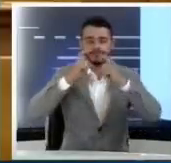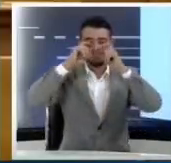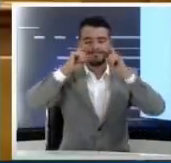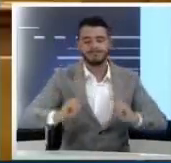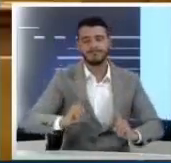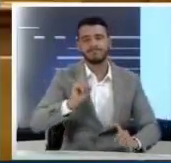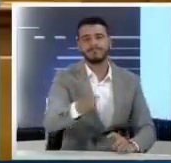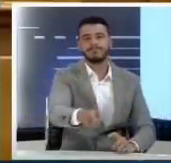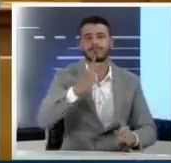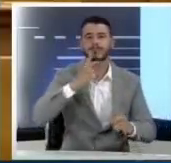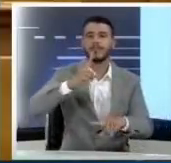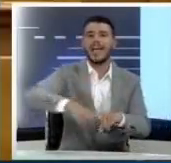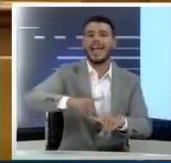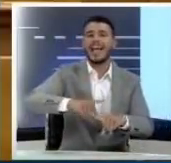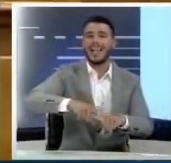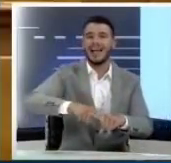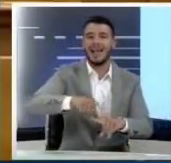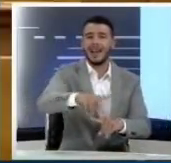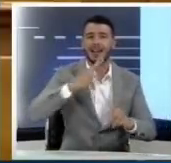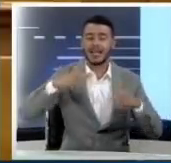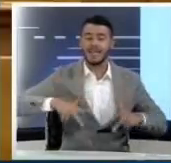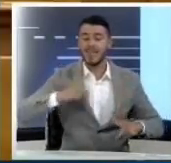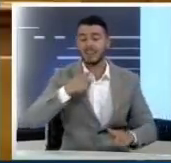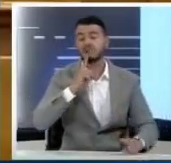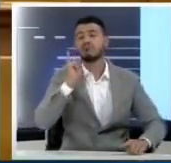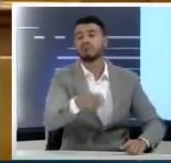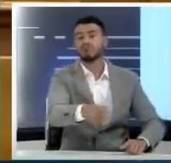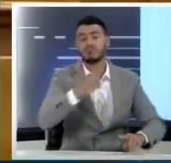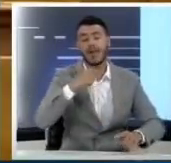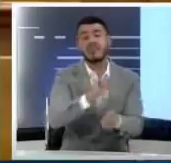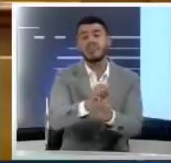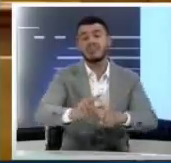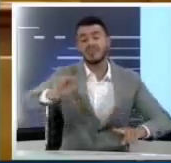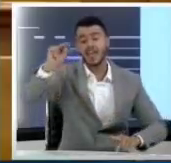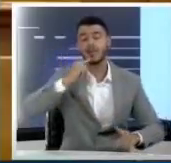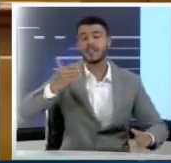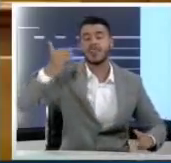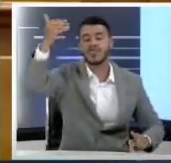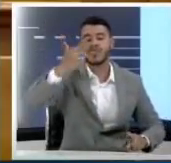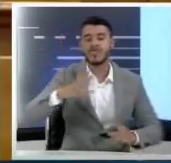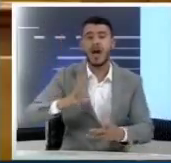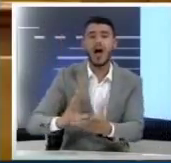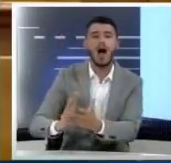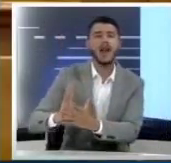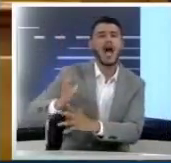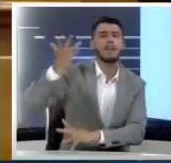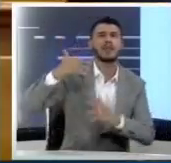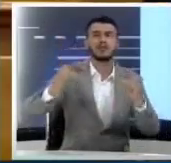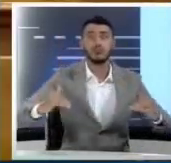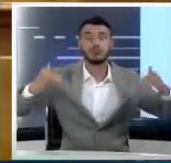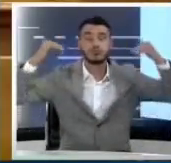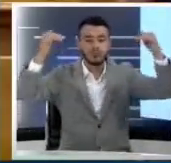ελληνική κυβέρνηση να δεσμευτεί σε ψηλούς ρυθμούς ανάπτυξης, να δεσμευτεί σε